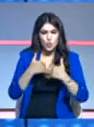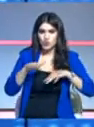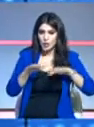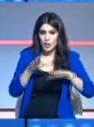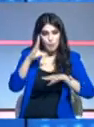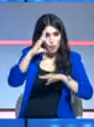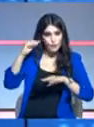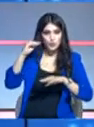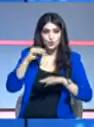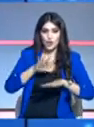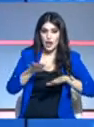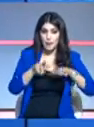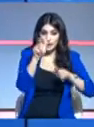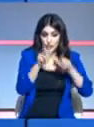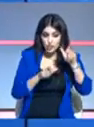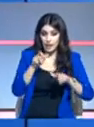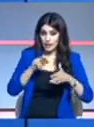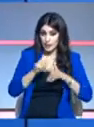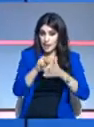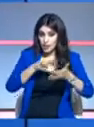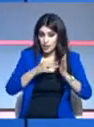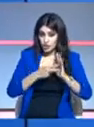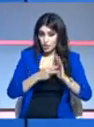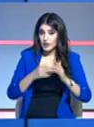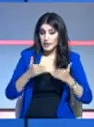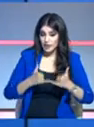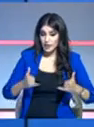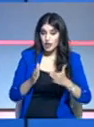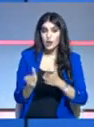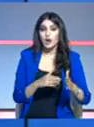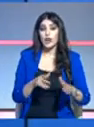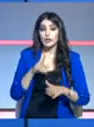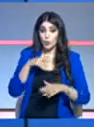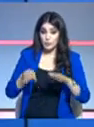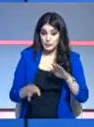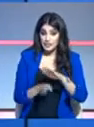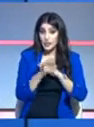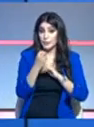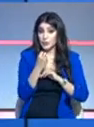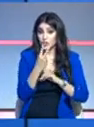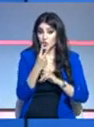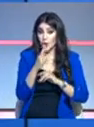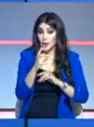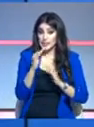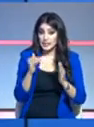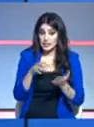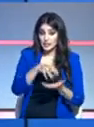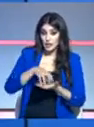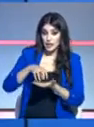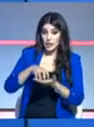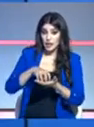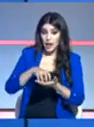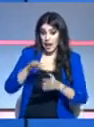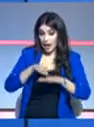خبراء باللجنه الفنيه. انت تعرف بدينا من الاول ب 25 مركز، توا وصلنا لنهار اثنين باش تحل